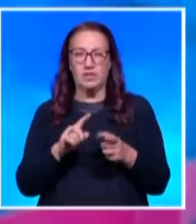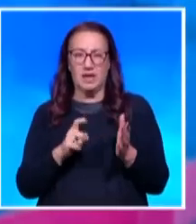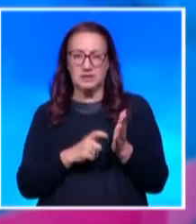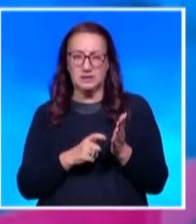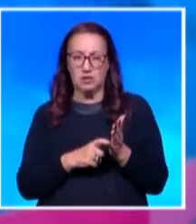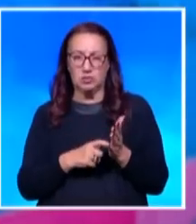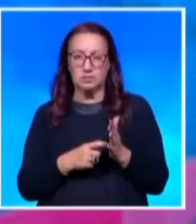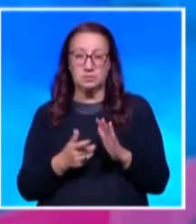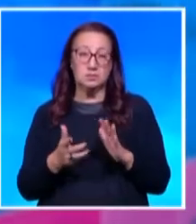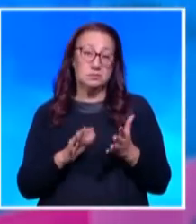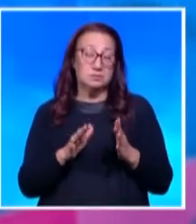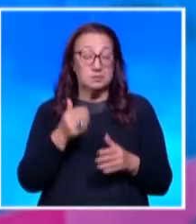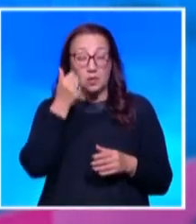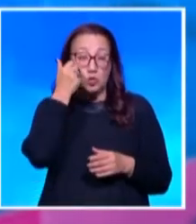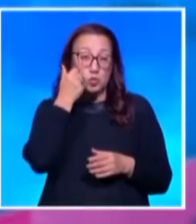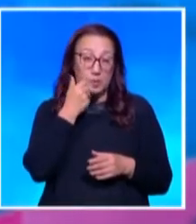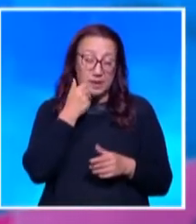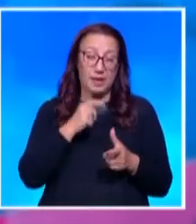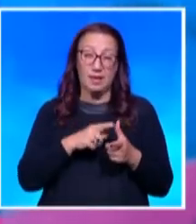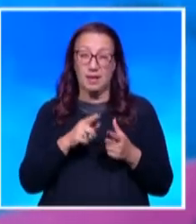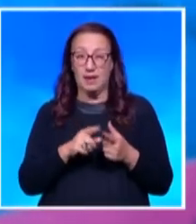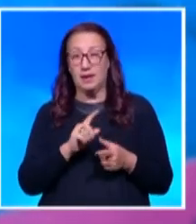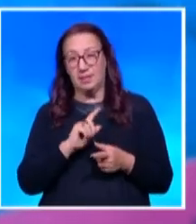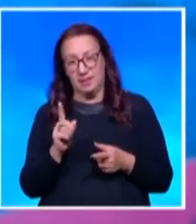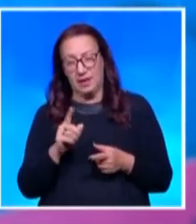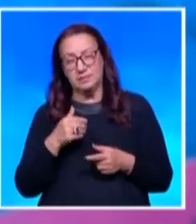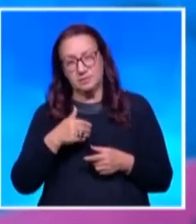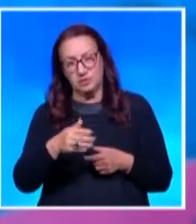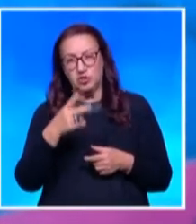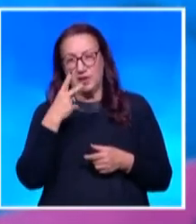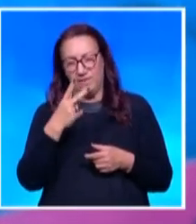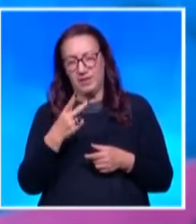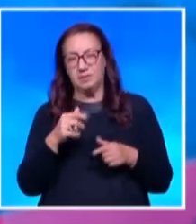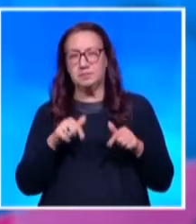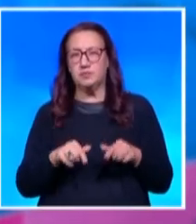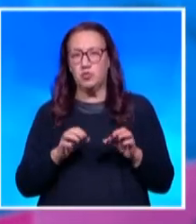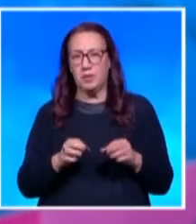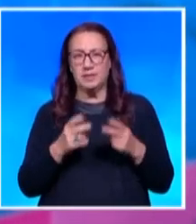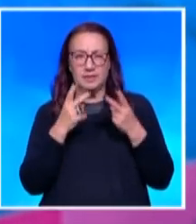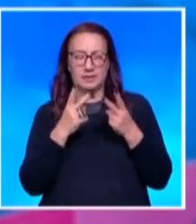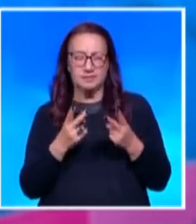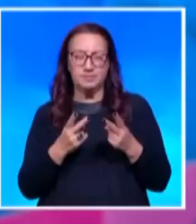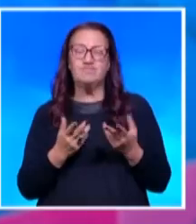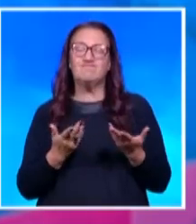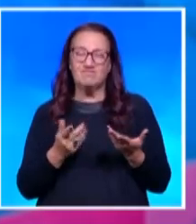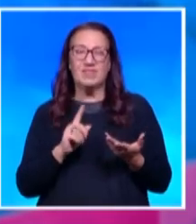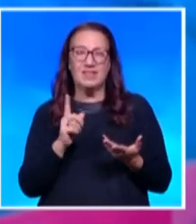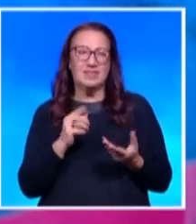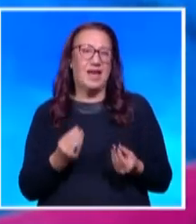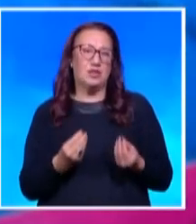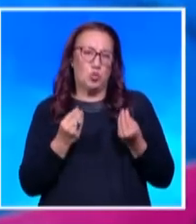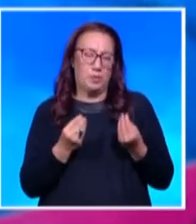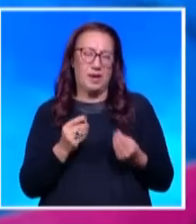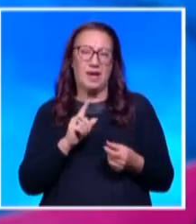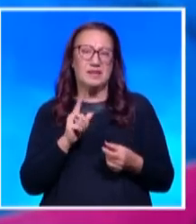добри ще разберем в практиката за момента това което разбираме от практиката е че не са добри и че те не се